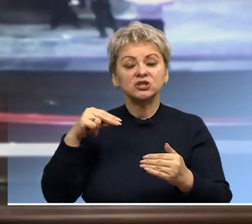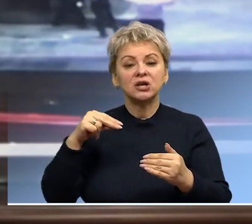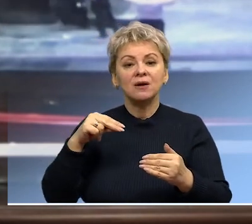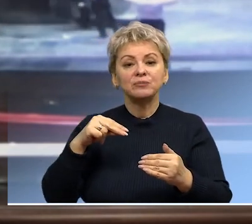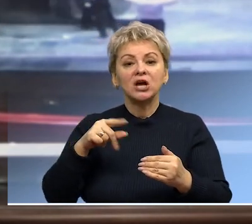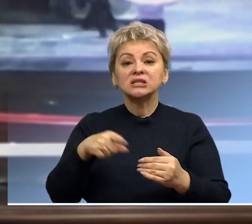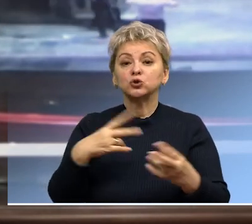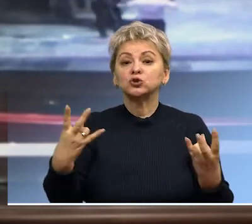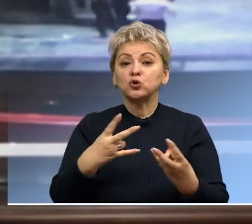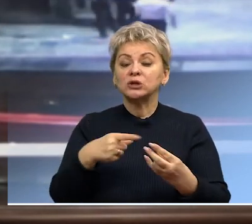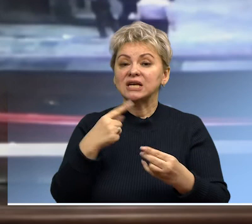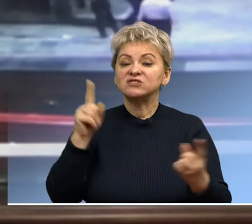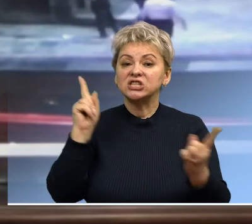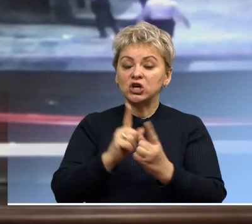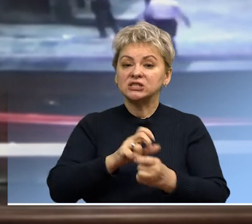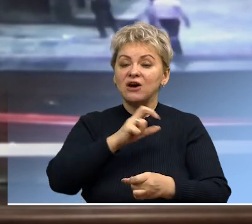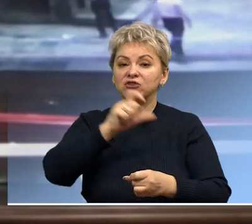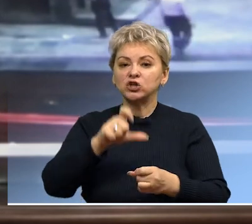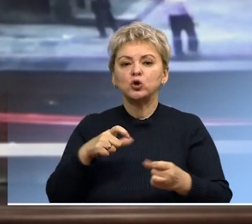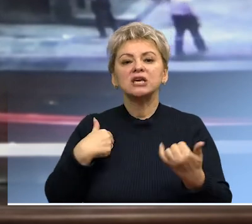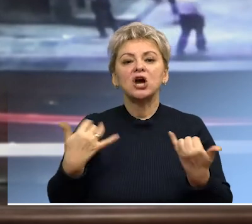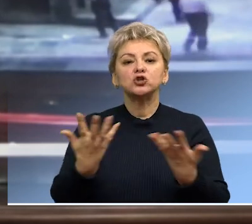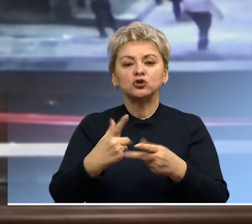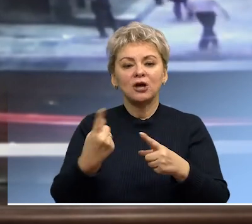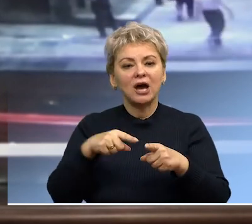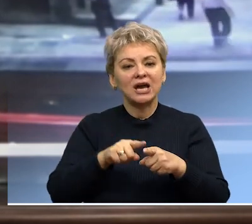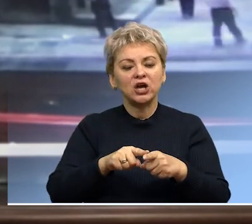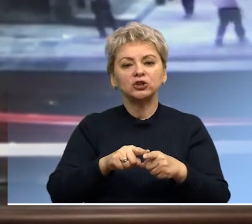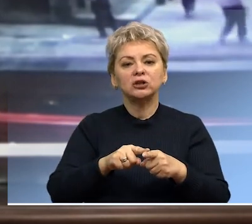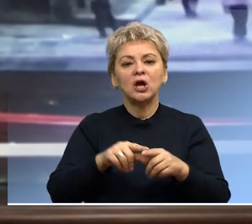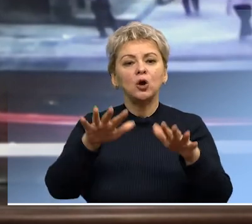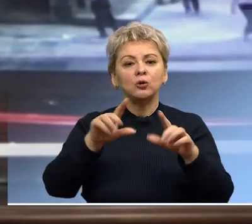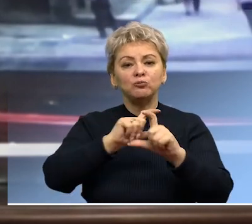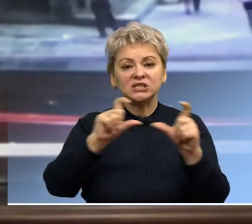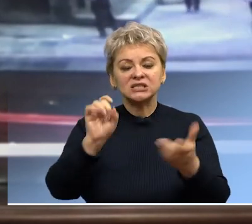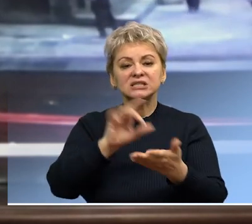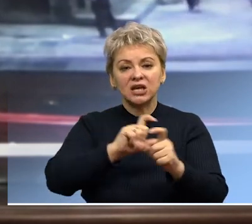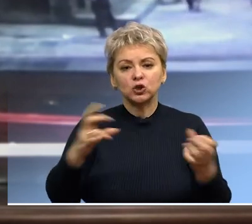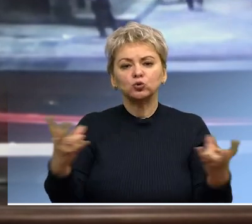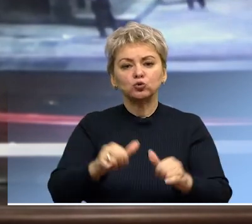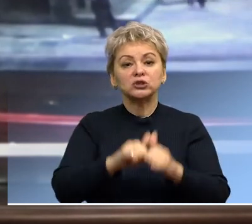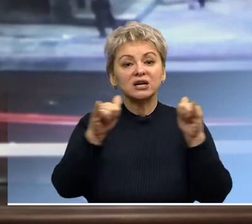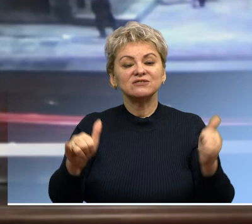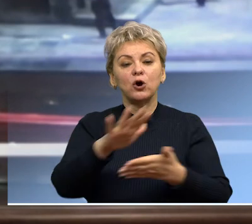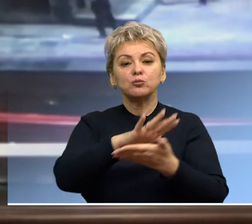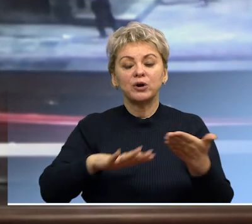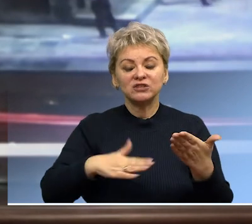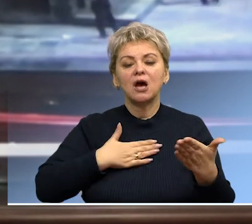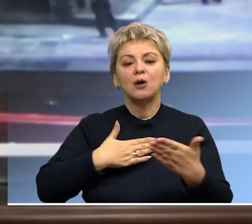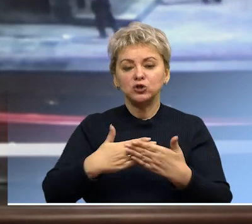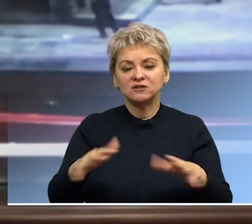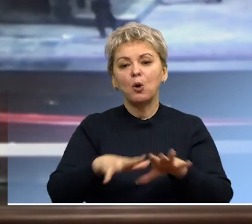президент России счел необходимым встретиться. Я считаю, что этот институт нужно развивать и